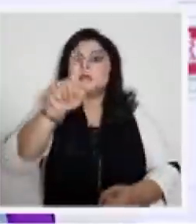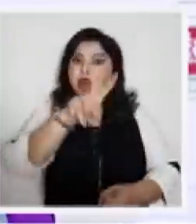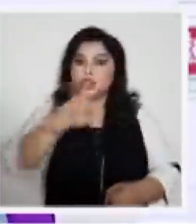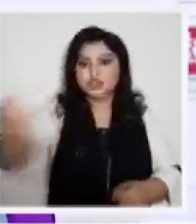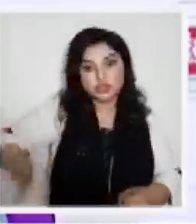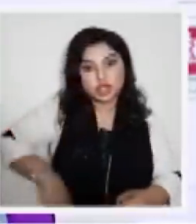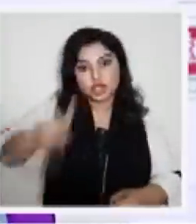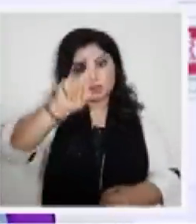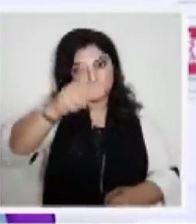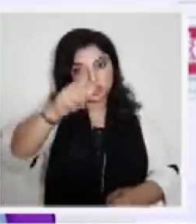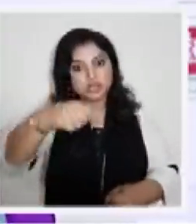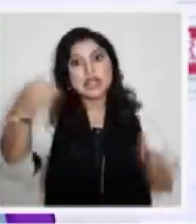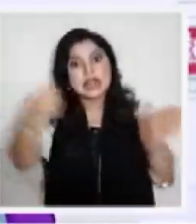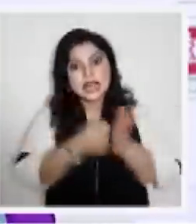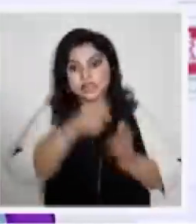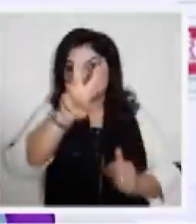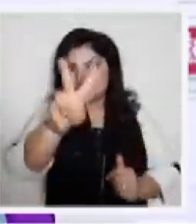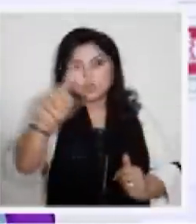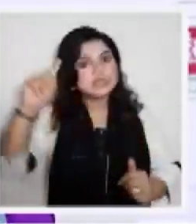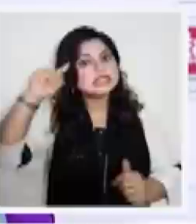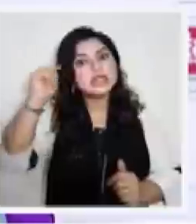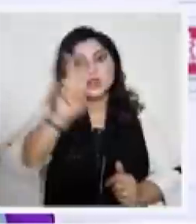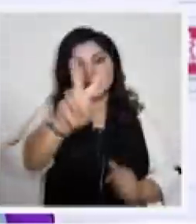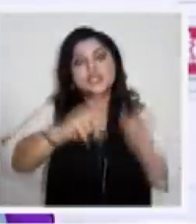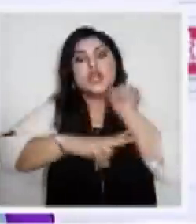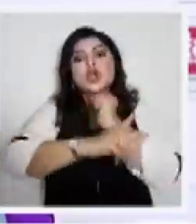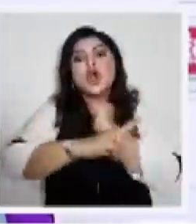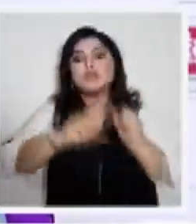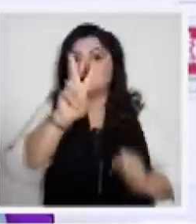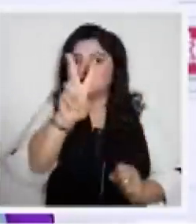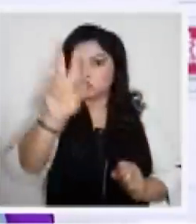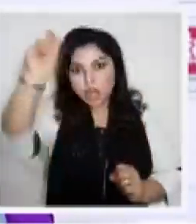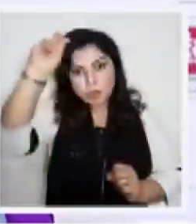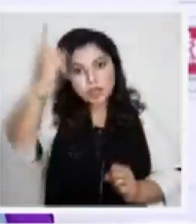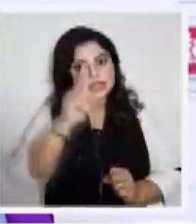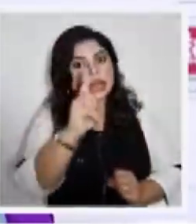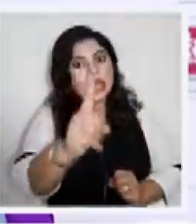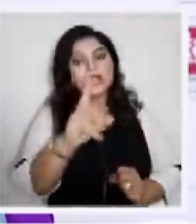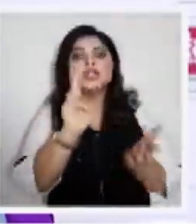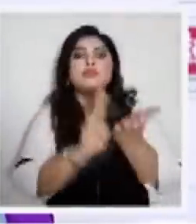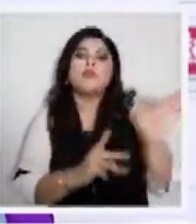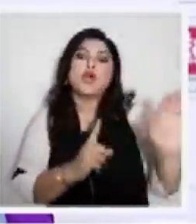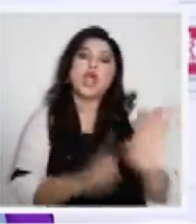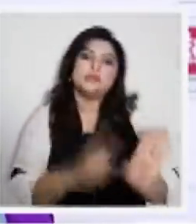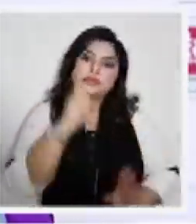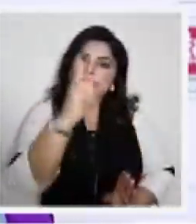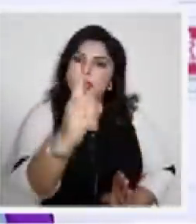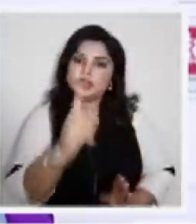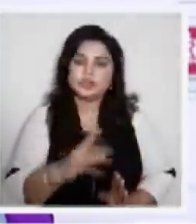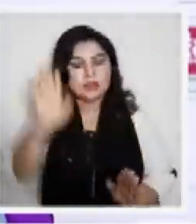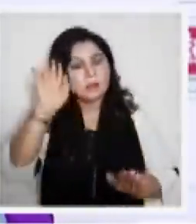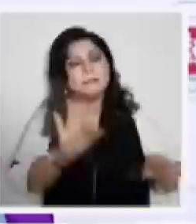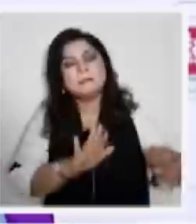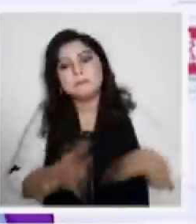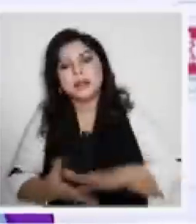24 ঘন্টায় যারা মৃত্যুবরণ করেছেন বিভাগ ভিত্তিক, ঢাকা বিভাগে 12 জন, চট্টগ্রাম 17 জন, রাজশাহী 2 জন, সিলেট 2 জন,